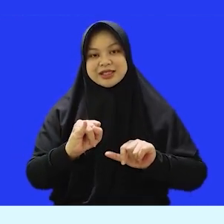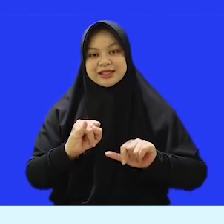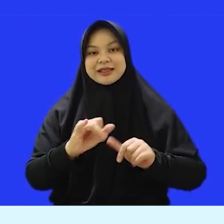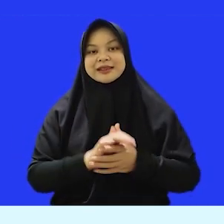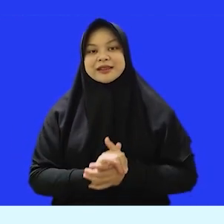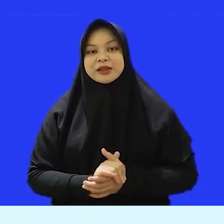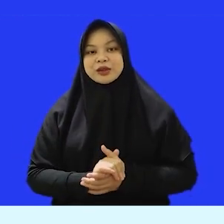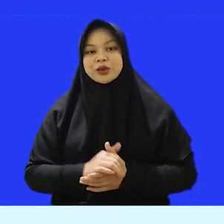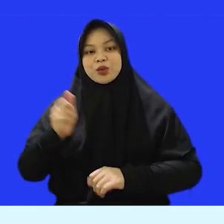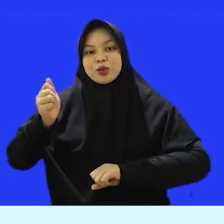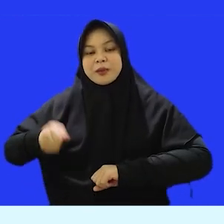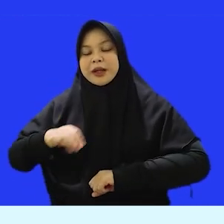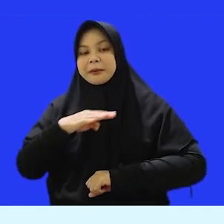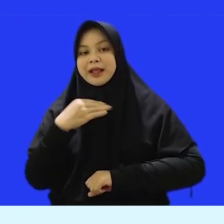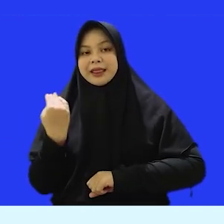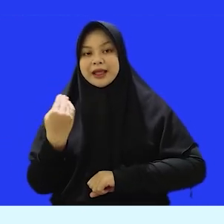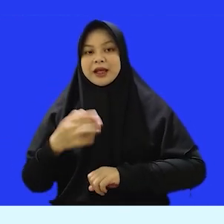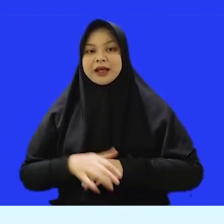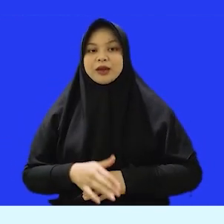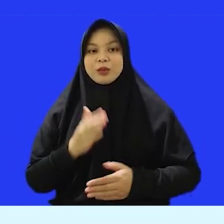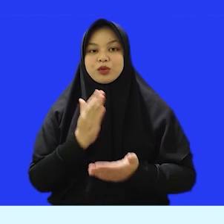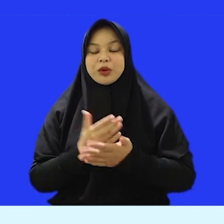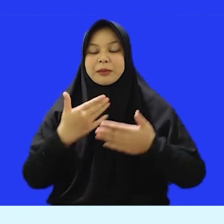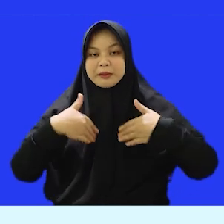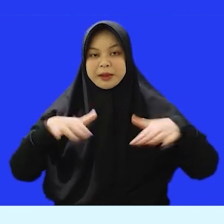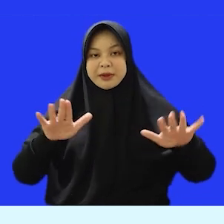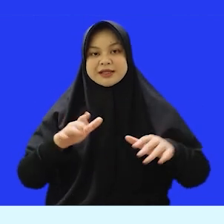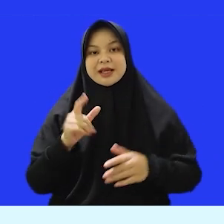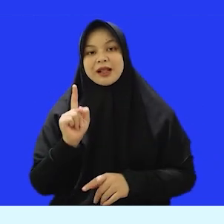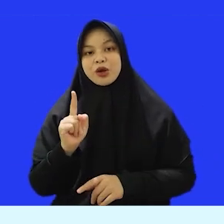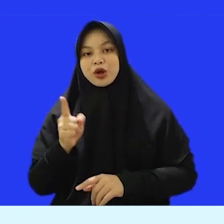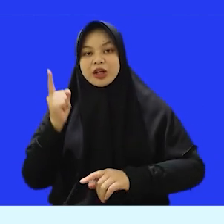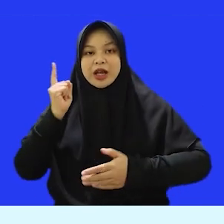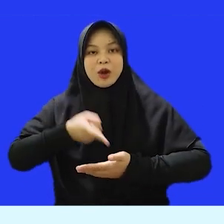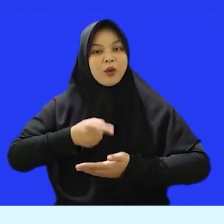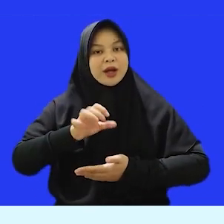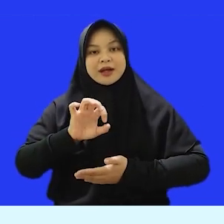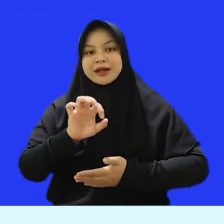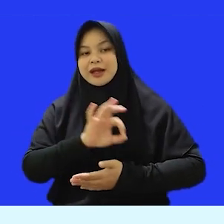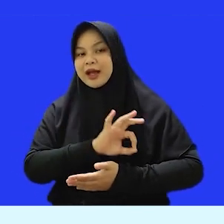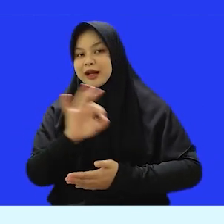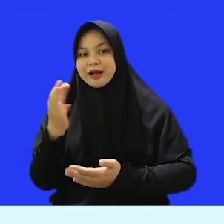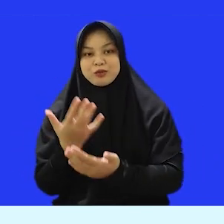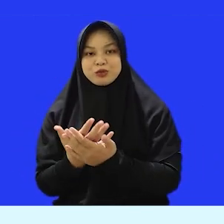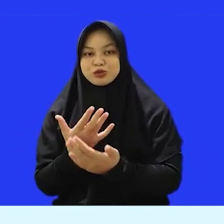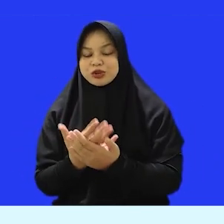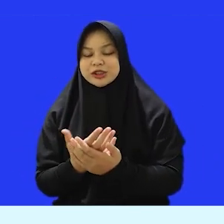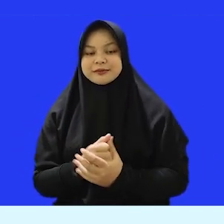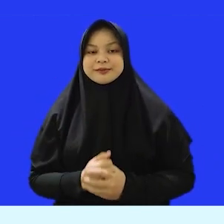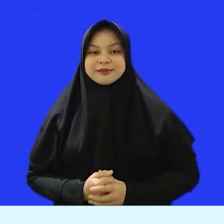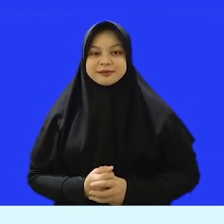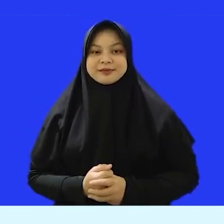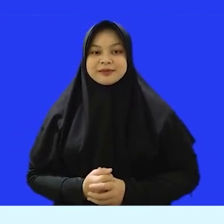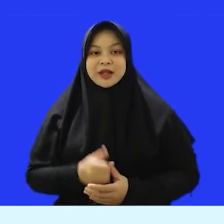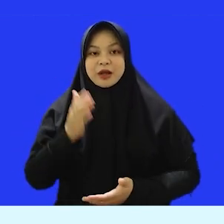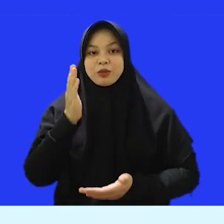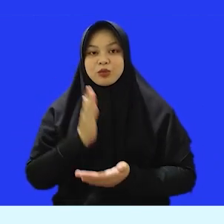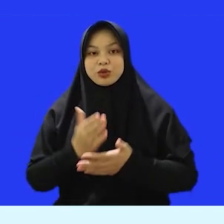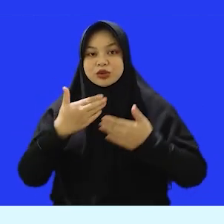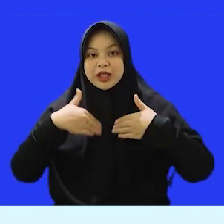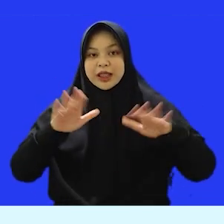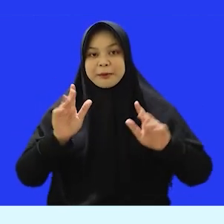apabila apa yang didakwakan tidak dapat dibuktikan oleh jaksa selama persidangan. Kemudian putusan